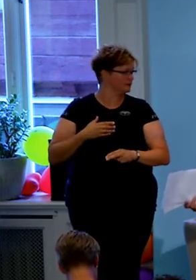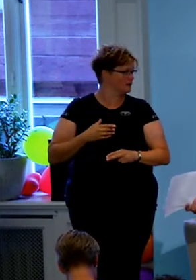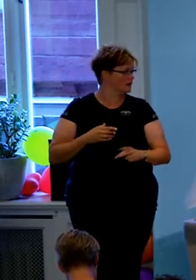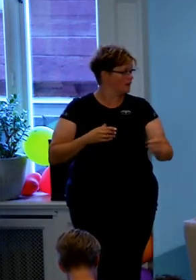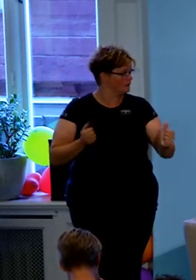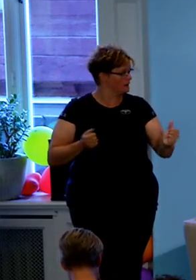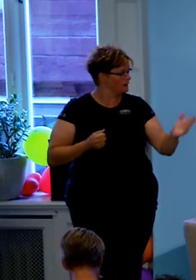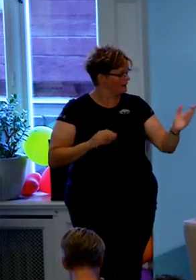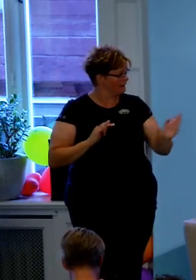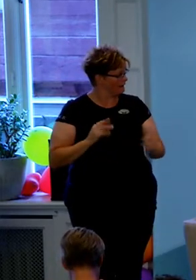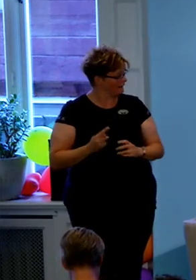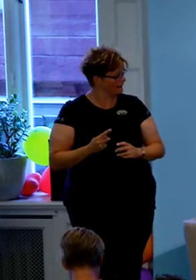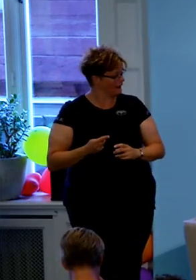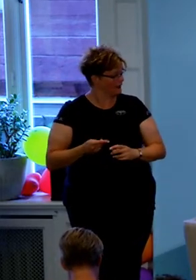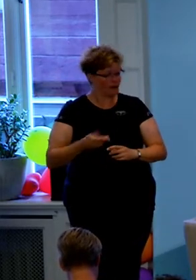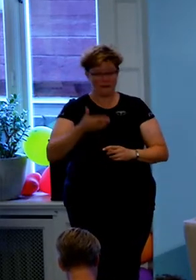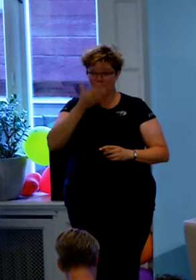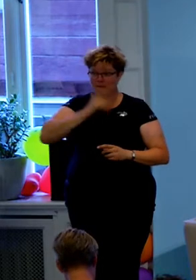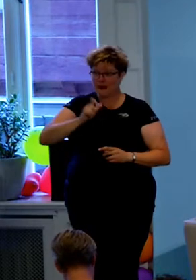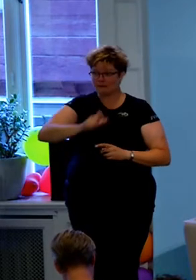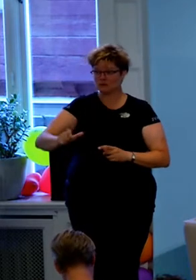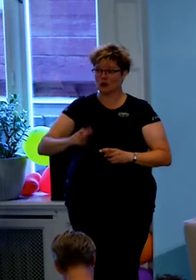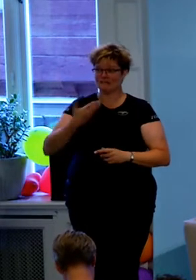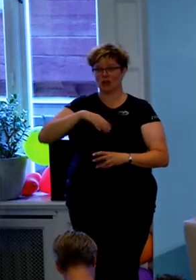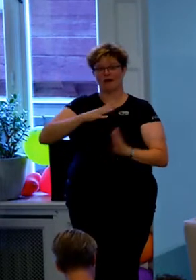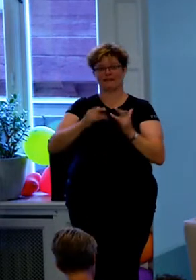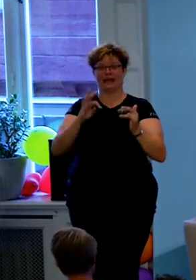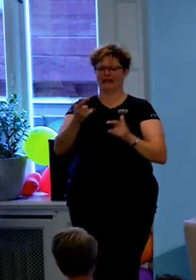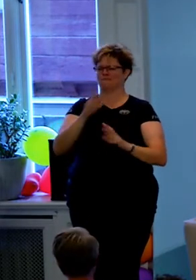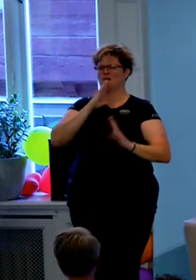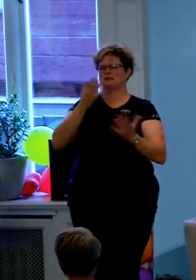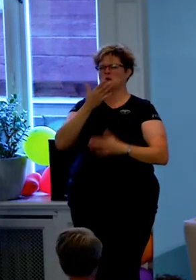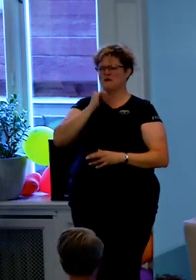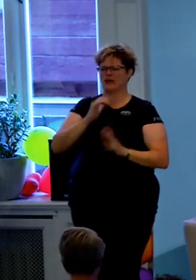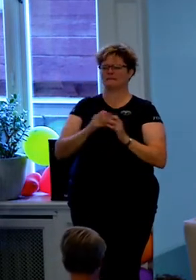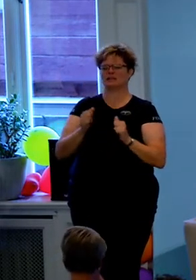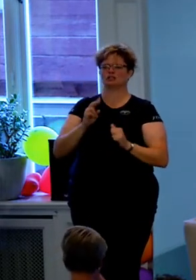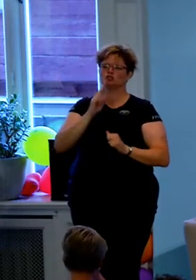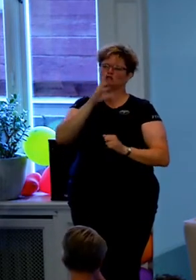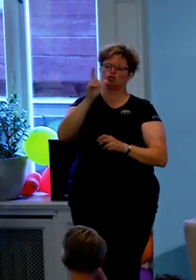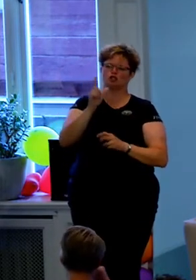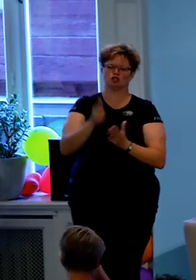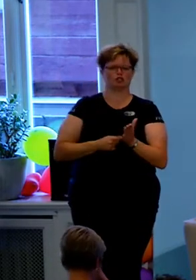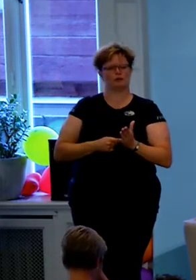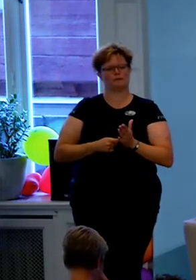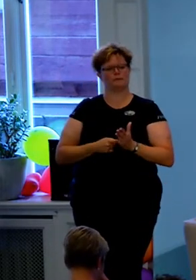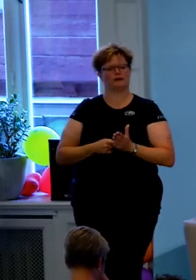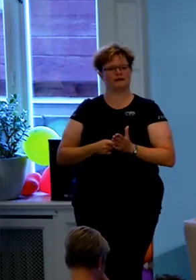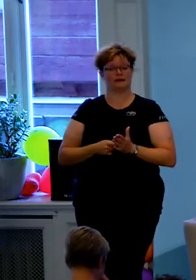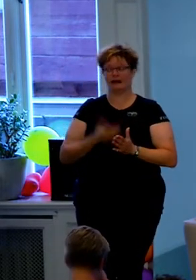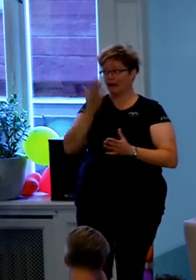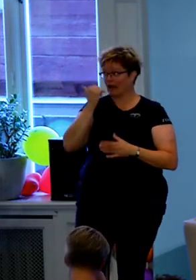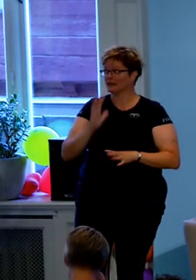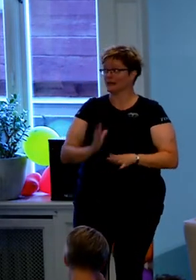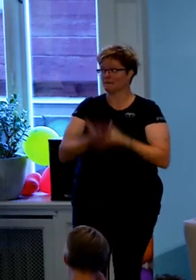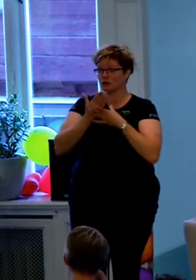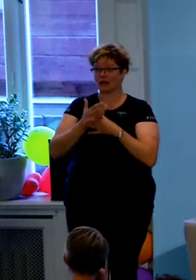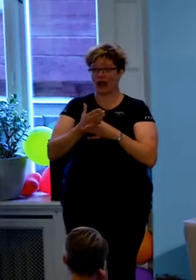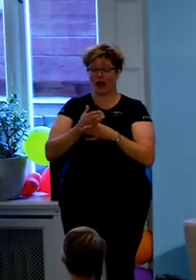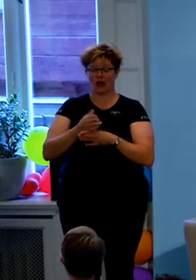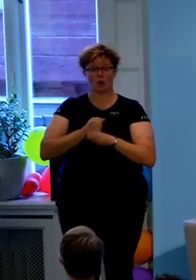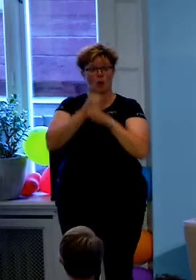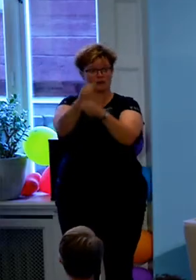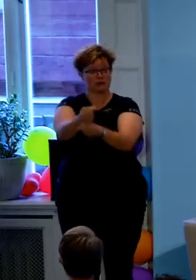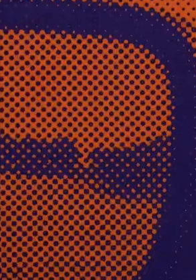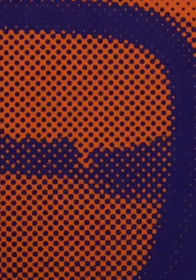ni med detta? Unga som ställer krav och vill ha frihet, eller det behöver inte vara unga, men en ny typ av bygg. Kan man bygga kontinuitet på